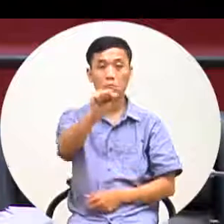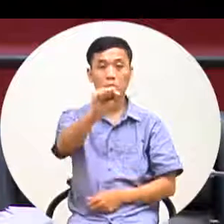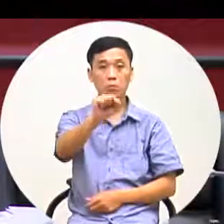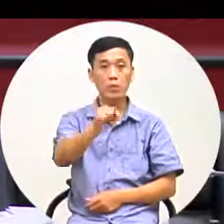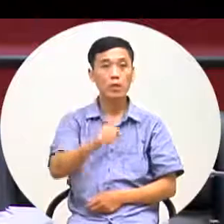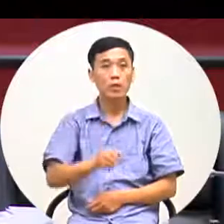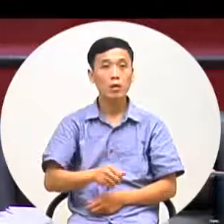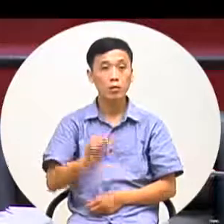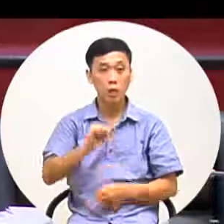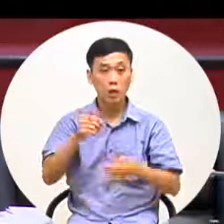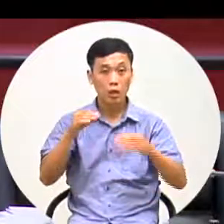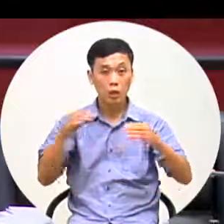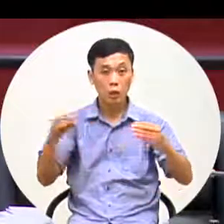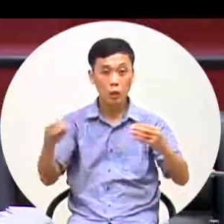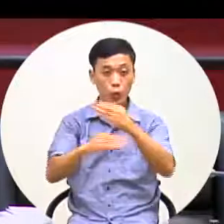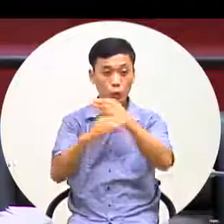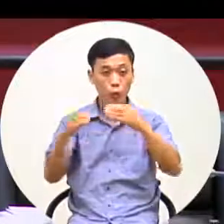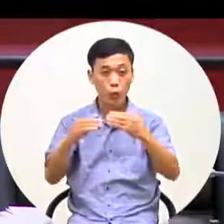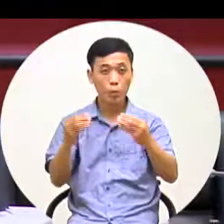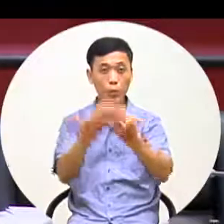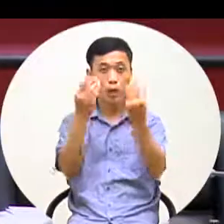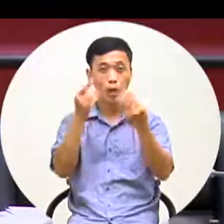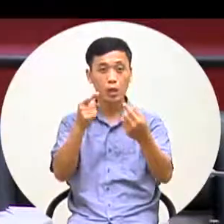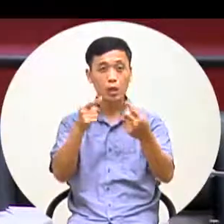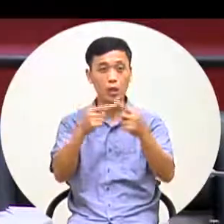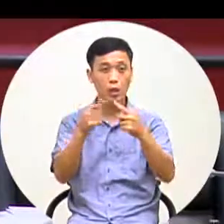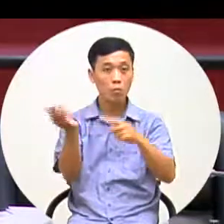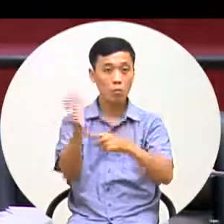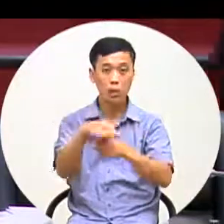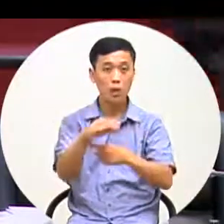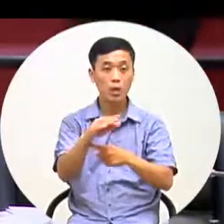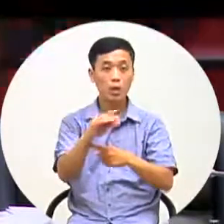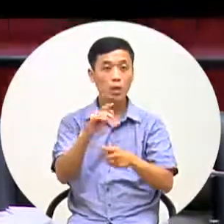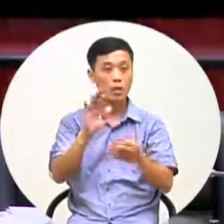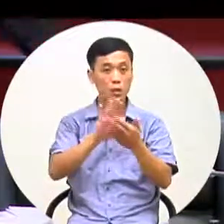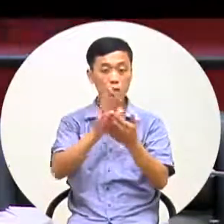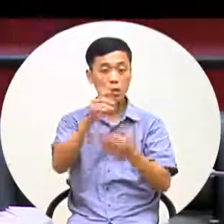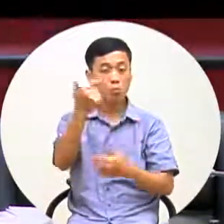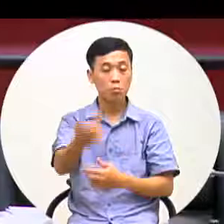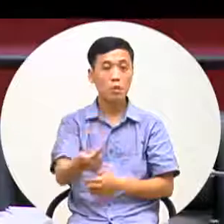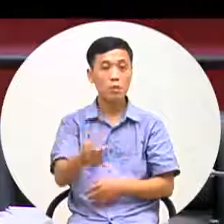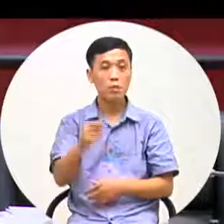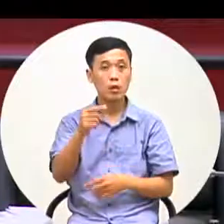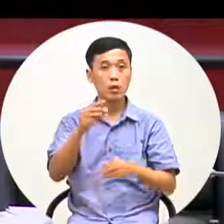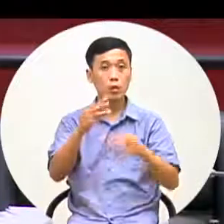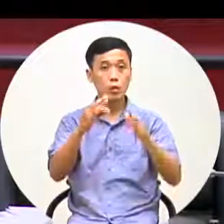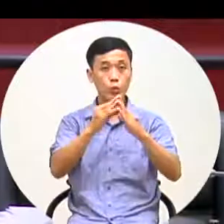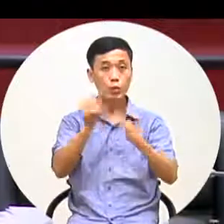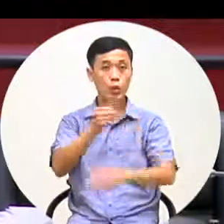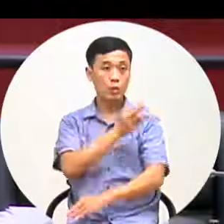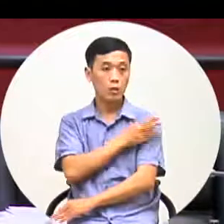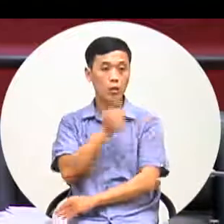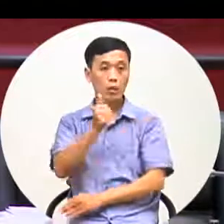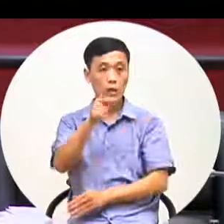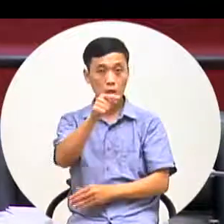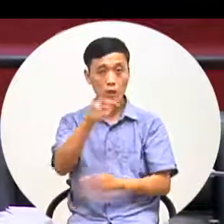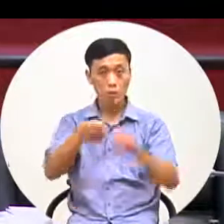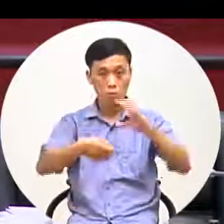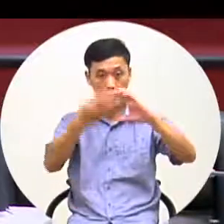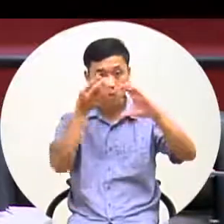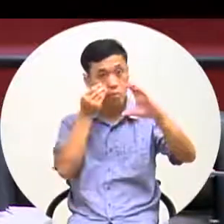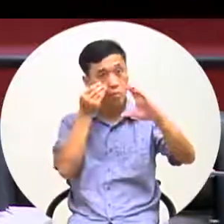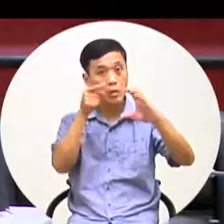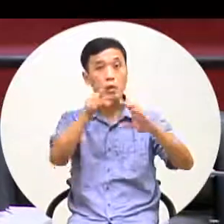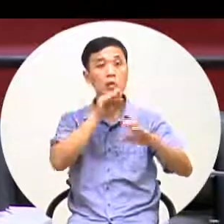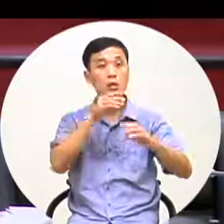太晚了哈。赵局长，你看一下，这个是西门大桥，西门大桥